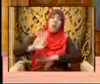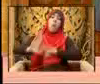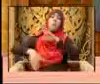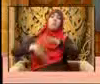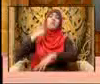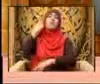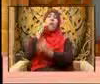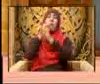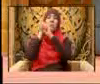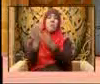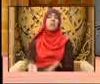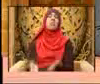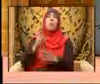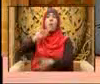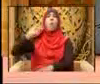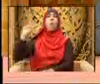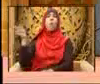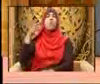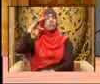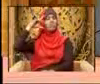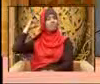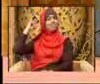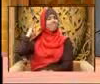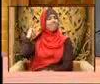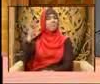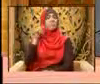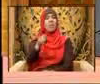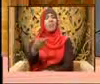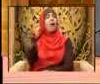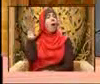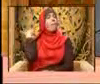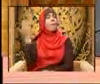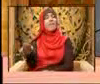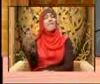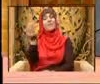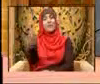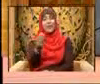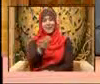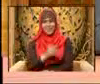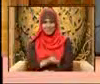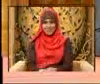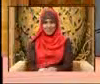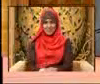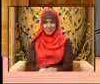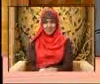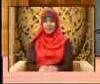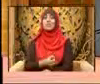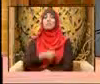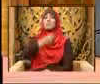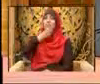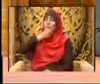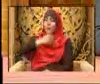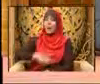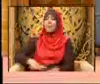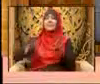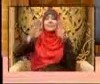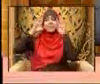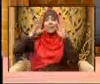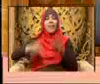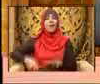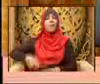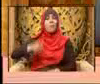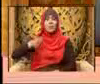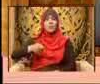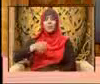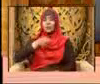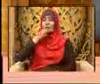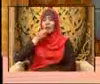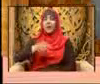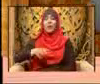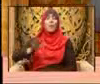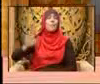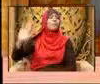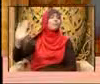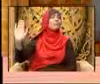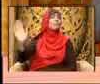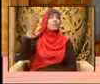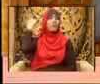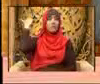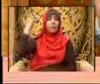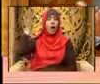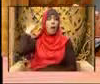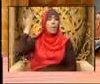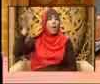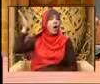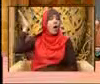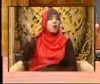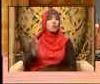يوم القيامة. ولذلك الرسول صلى الله عليه وسلم يضرب المثل، يقول ما من نبي إلا ورعى الغنم.